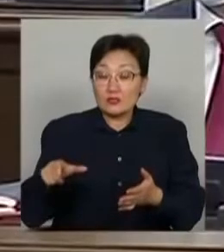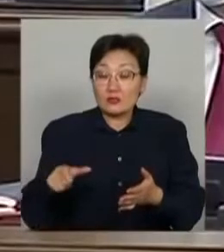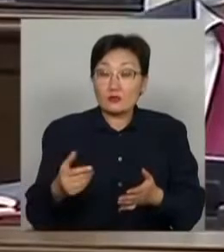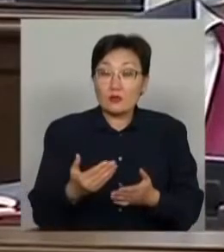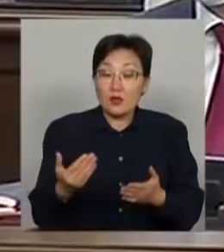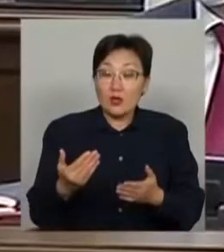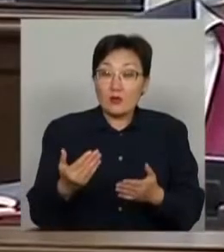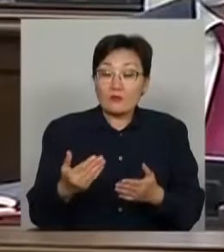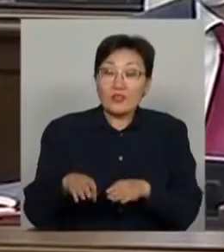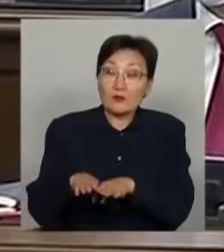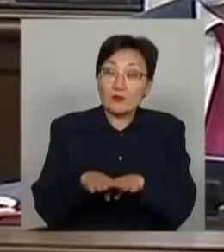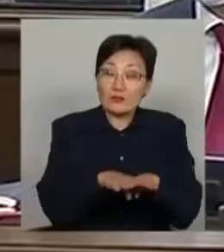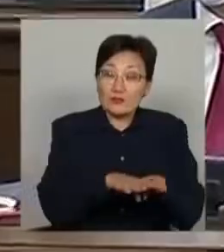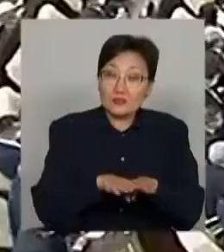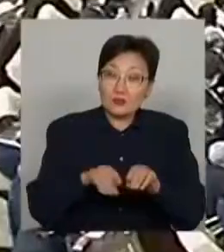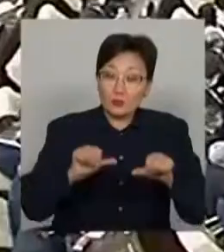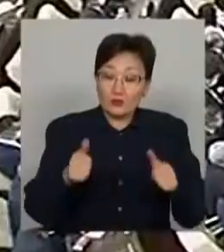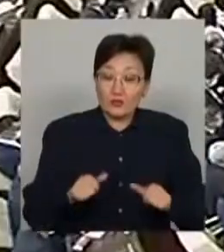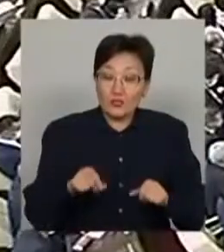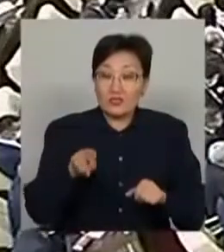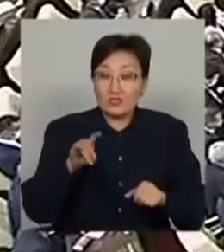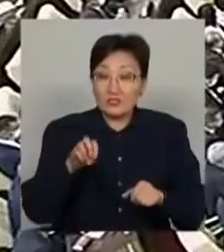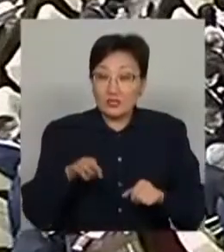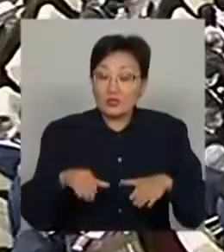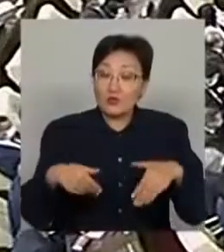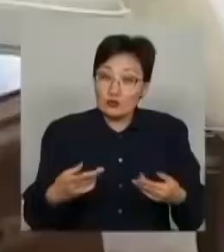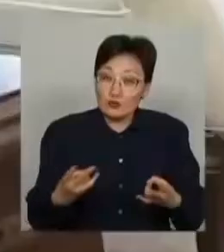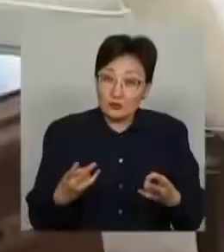үміткерлерді баламалы негізде сенатқа ұсыну керек.